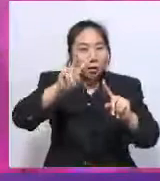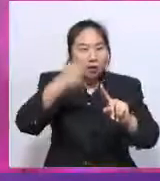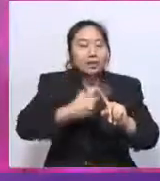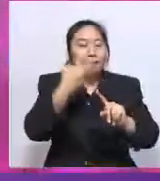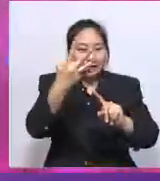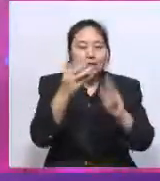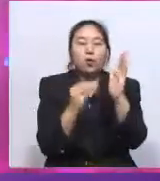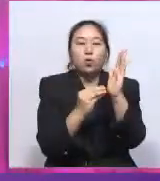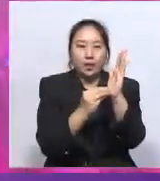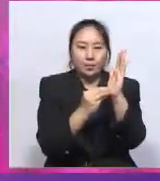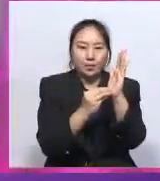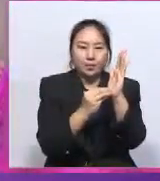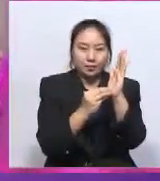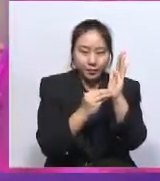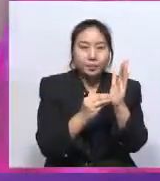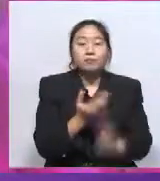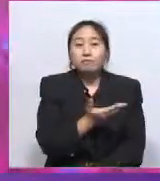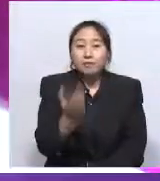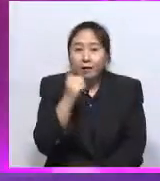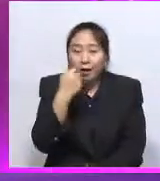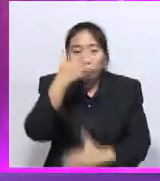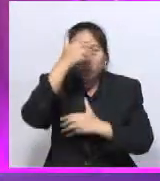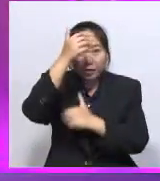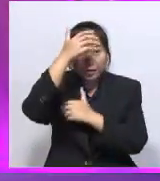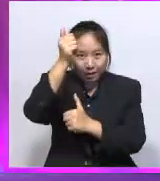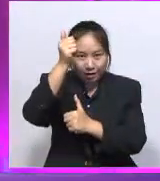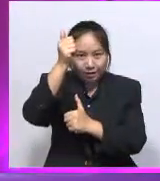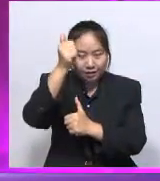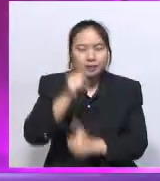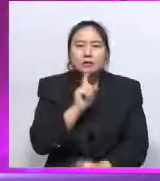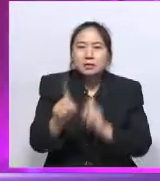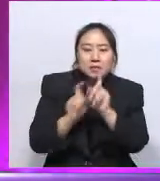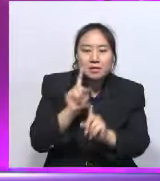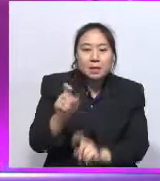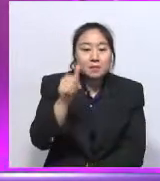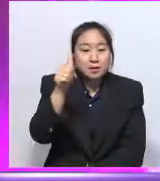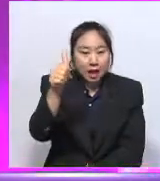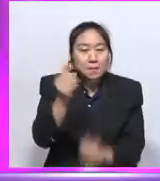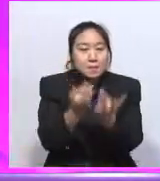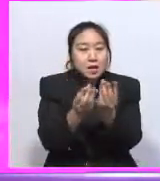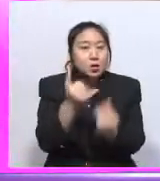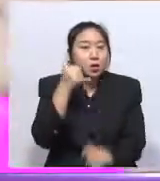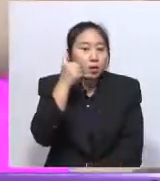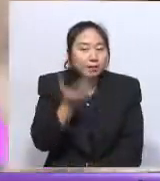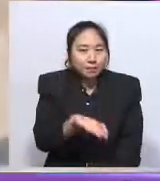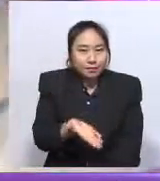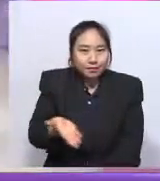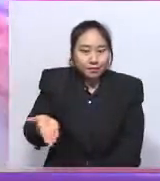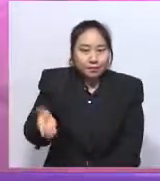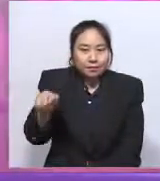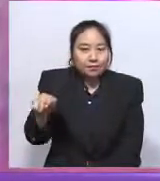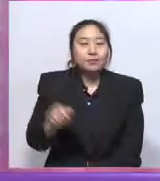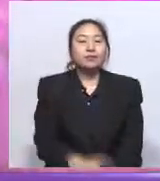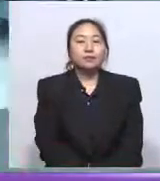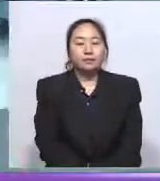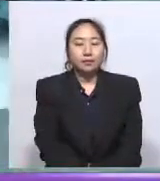ษายนที่กรุงเทพมหานครคุณผู้ชมท่านใดที่สนใจนะคะสามารถสอบถามเพิ่มเติมได้ที่หมายเลขโทรศัพท์ที่ขึ้นอยู่บนหน้า